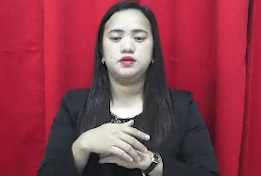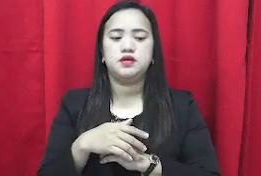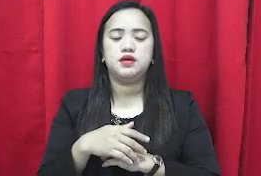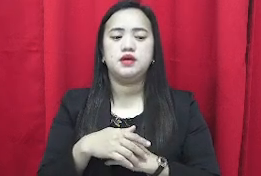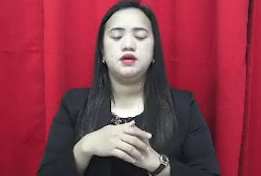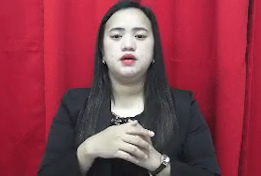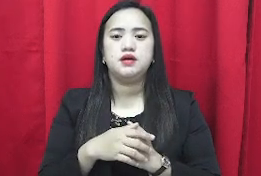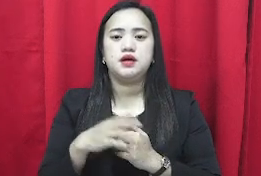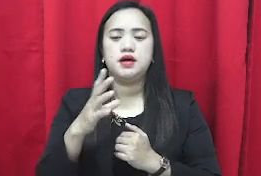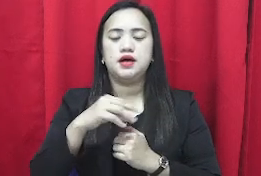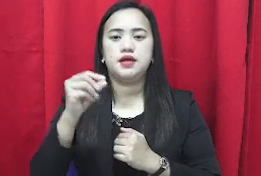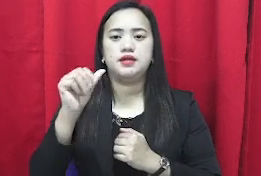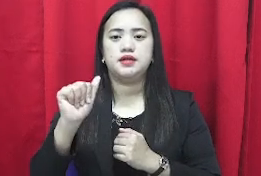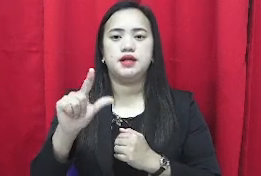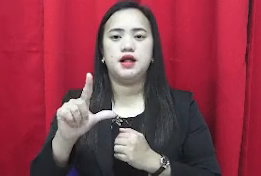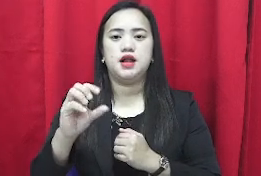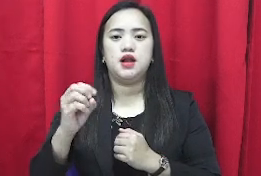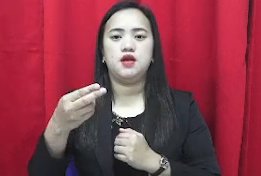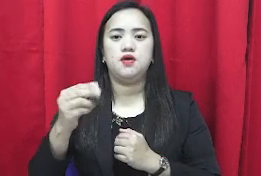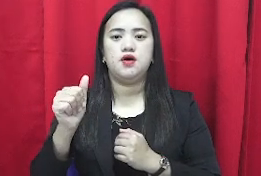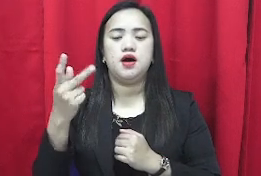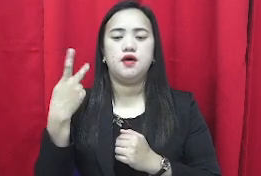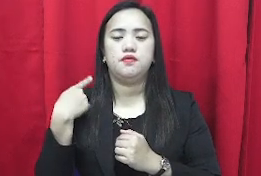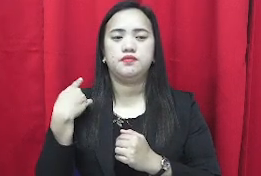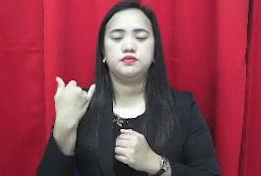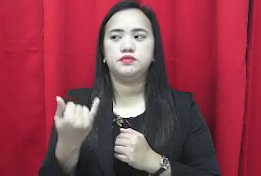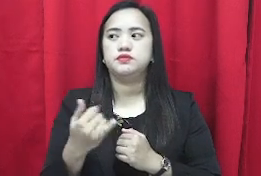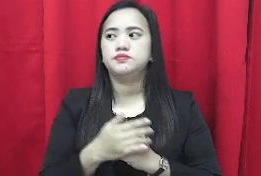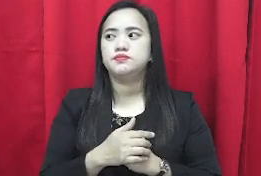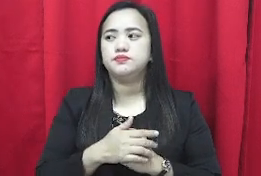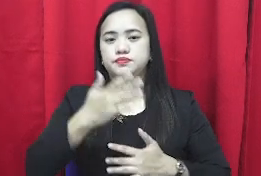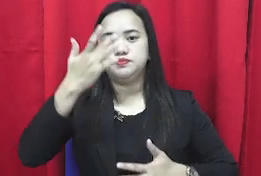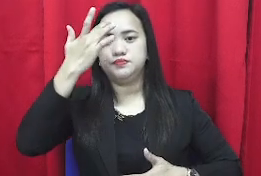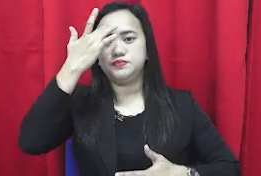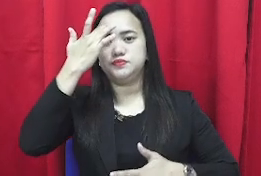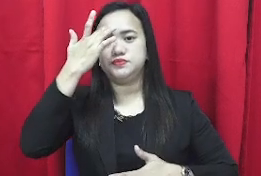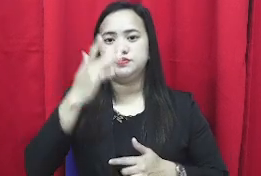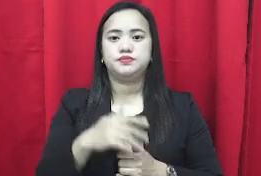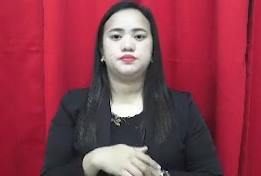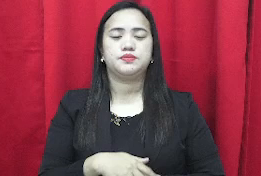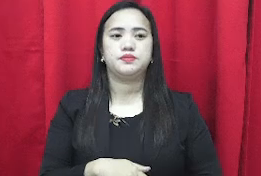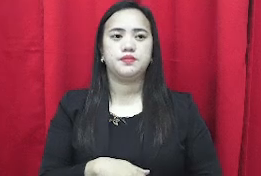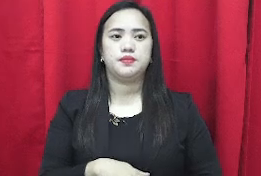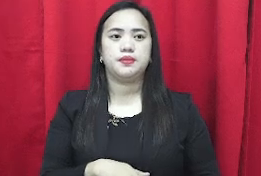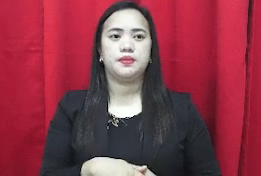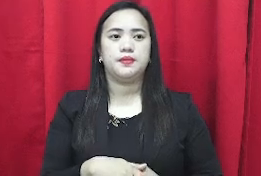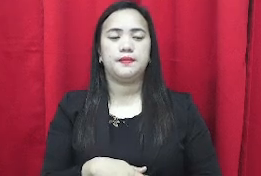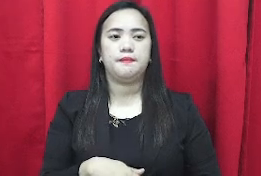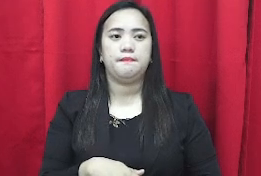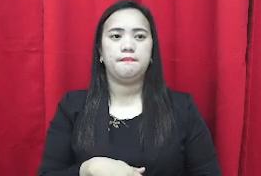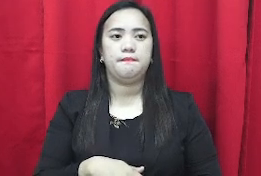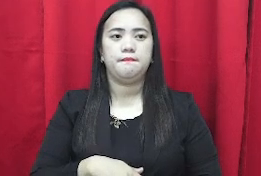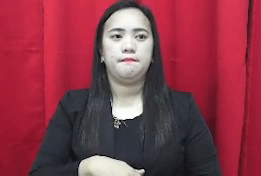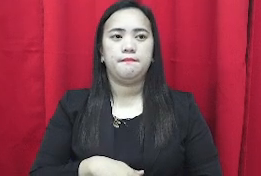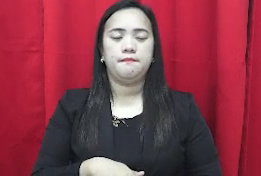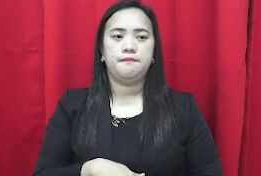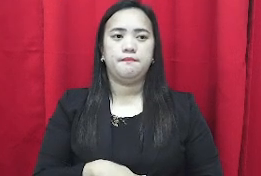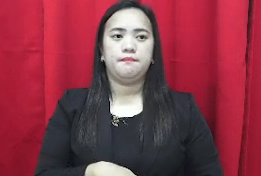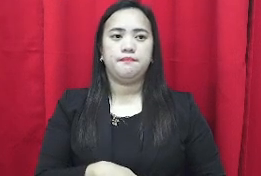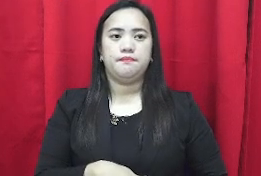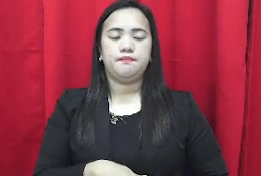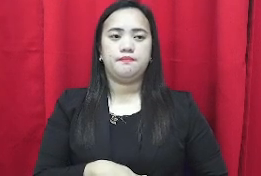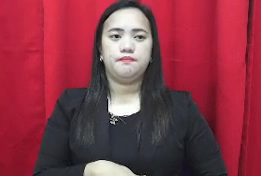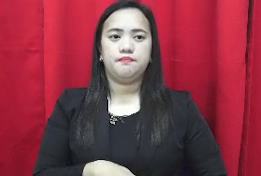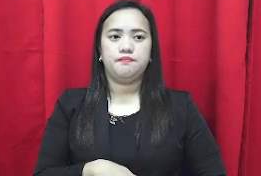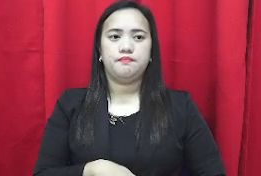Aloha Magpagaling ka nilalagnat ngayon mga Kap kasama lang namin yan kag umuwi siya galing sa trabaho dahilan sa